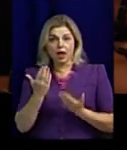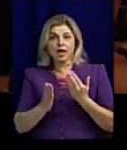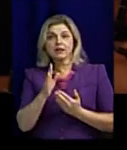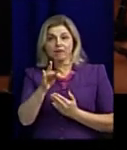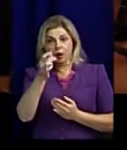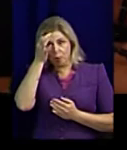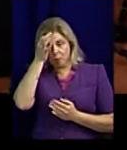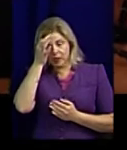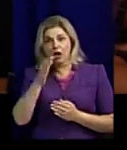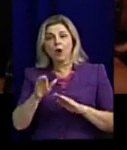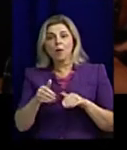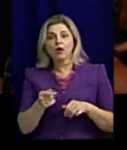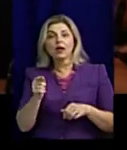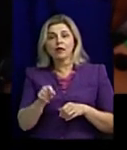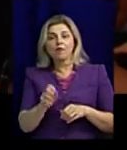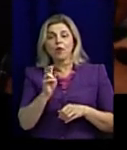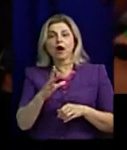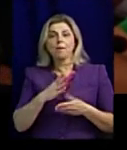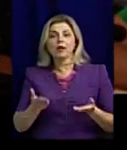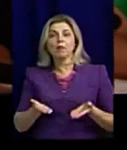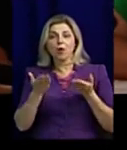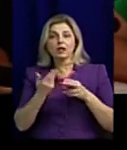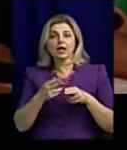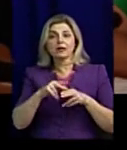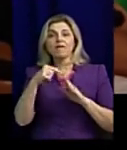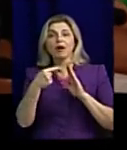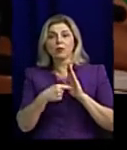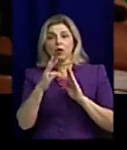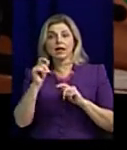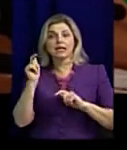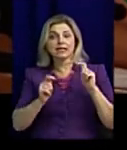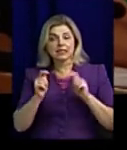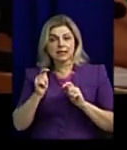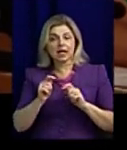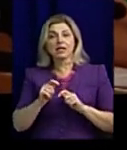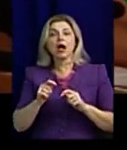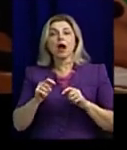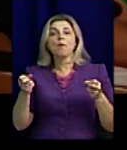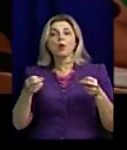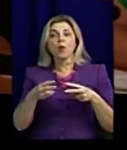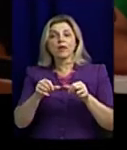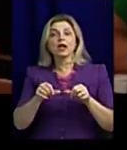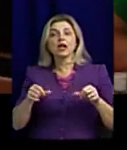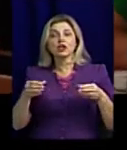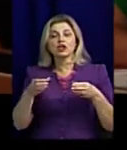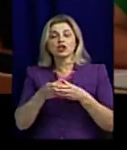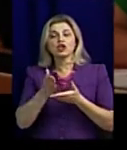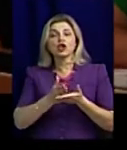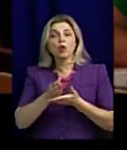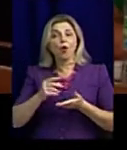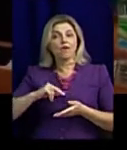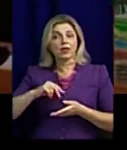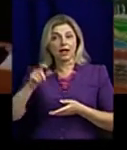то після того, як був піднятий цей питання на сесії, профільний чиновник господин Репін поехал к